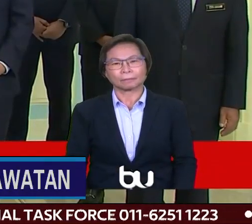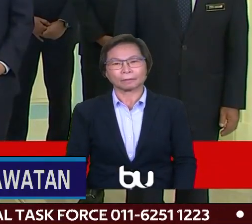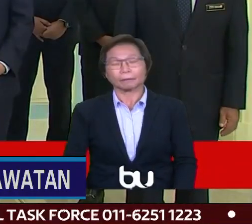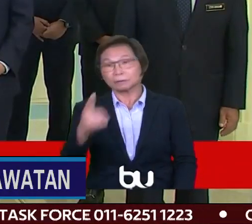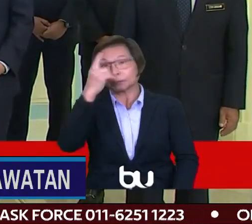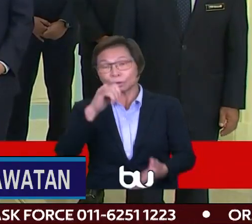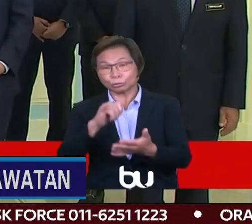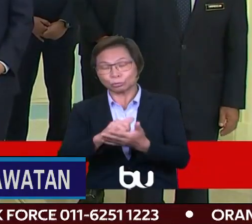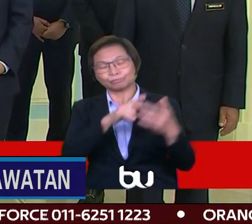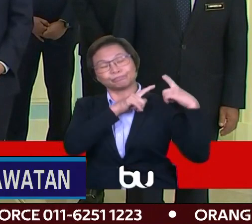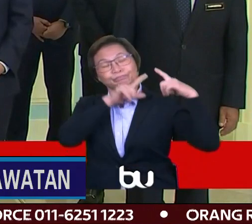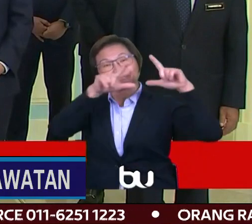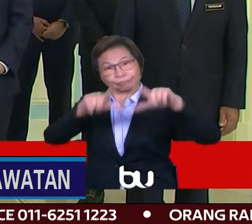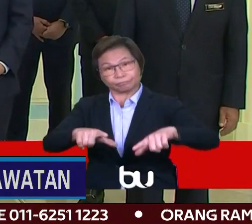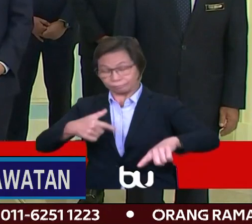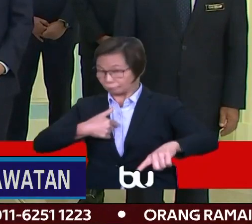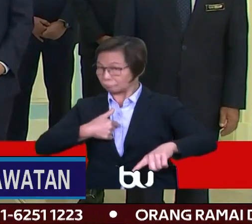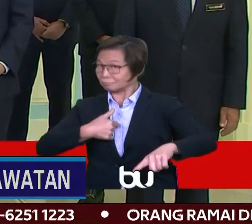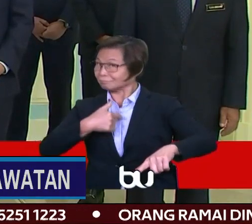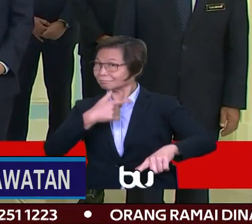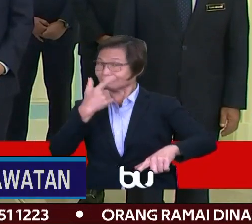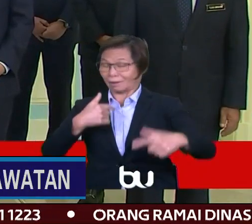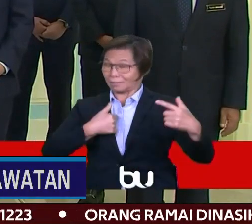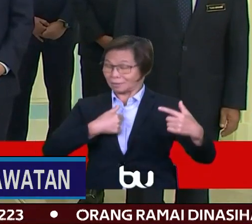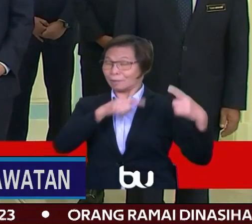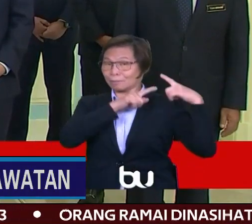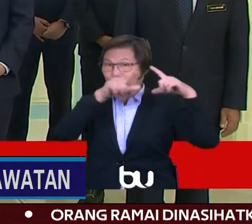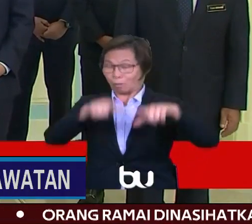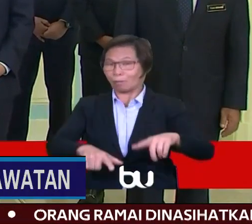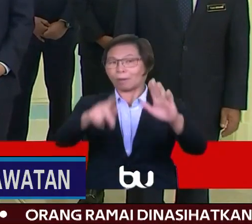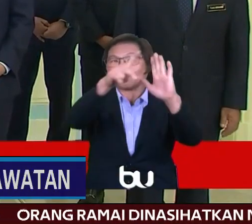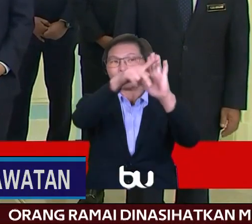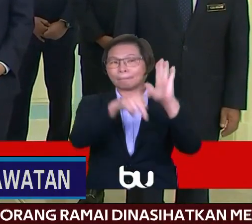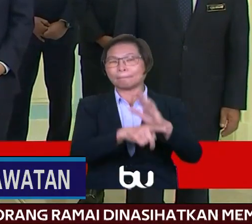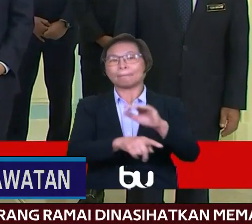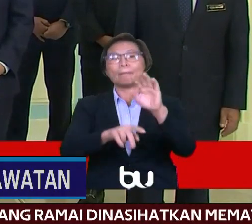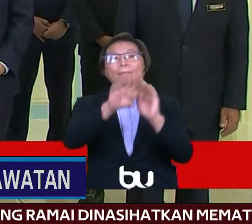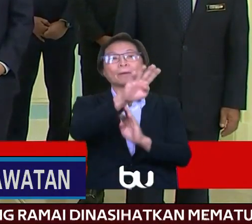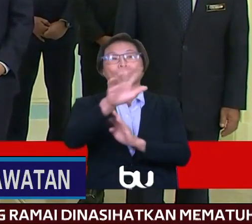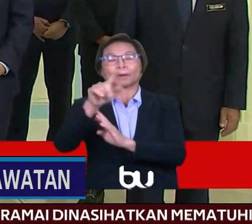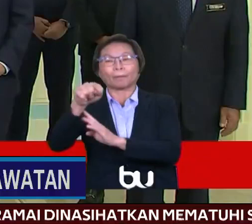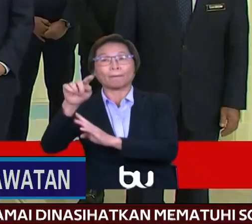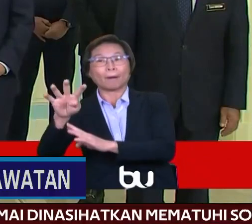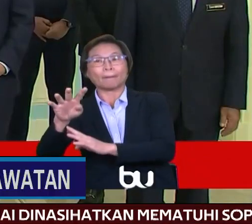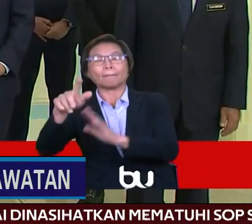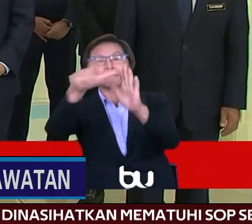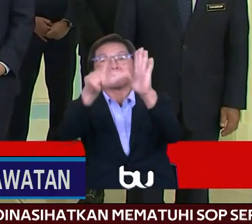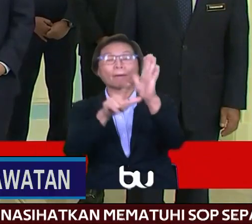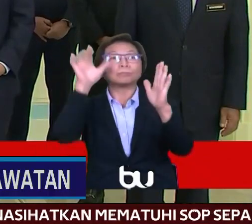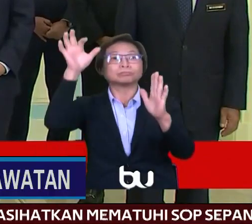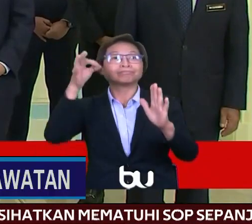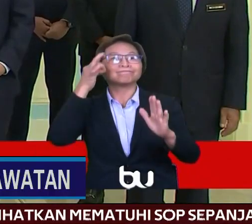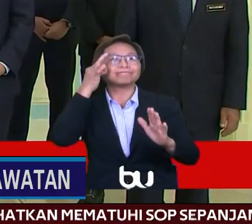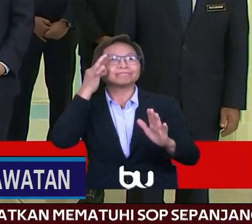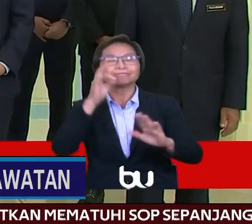Sehubungan itu, peletakan jawatan saya di bawah perkara 434 Perlembagaan Persekutuan